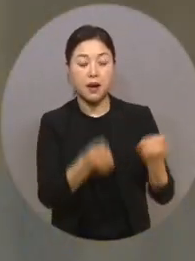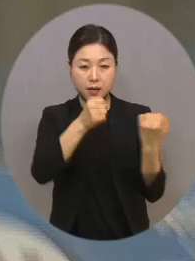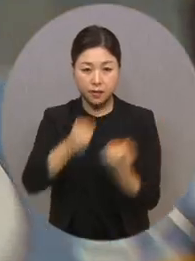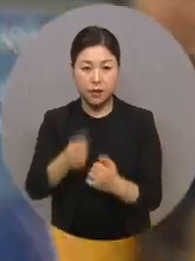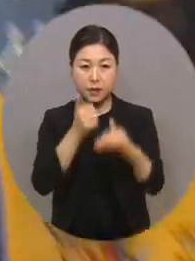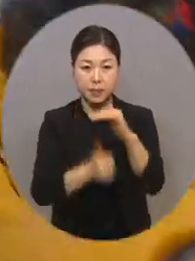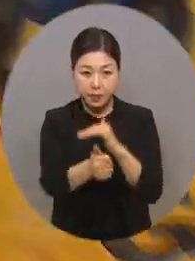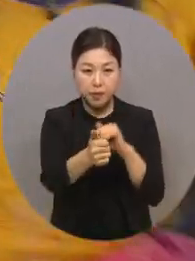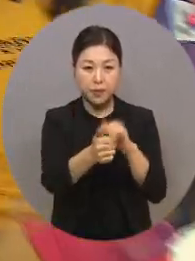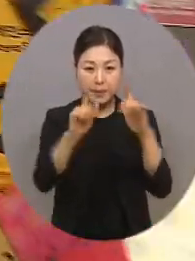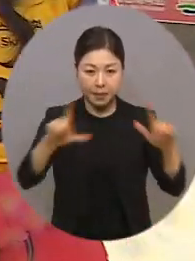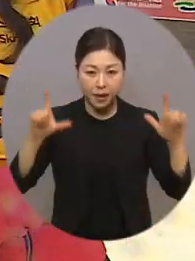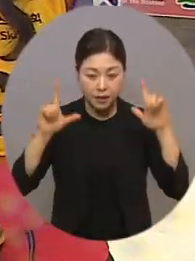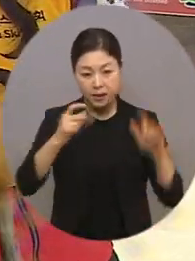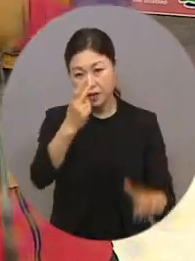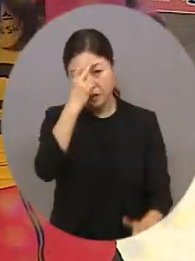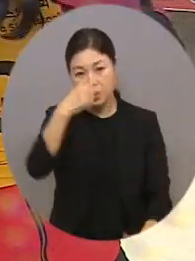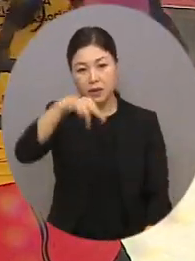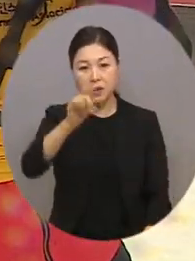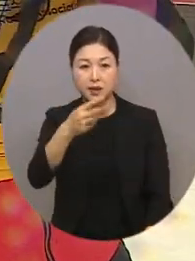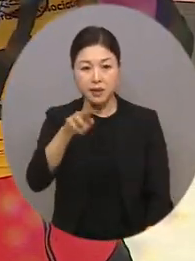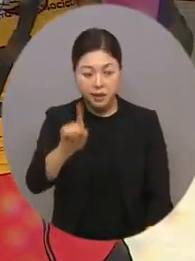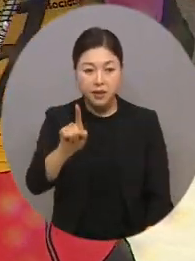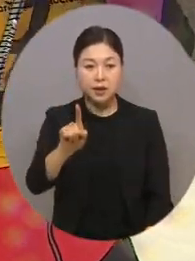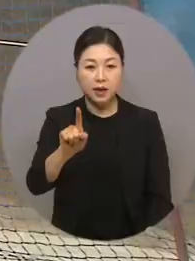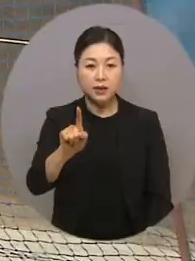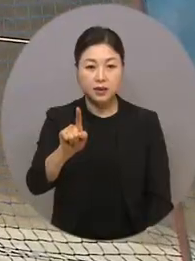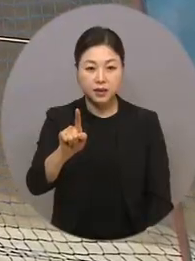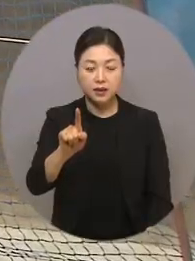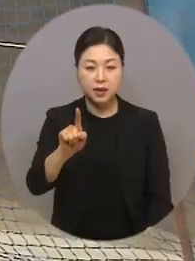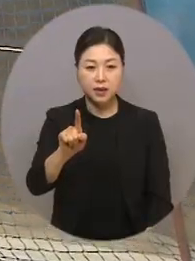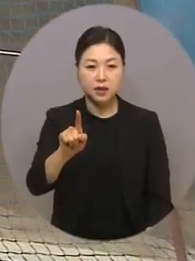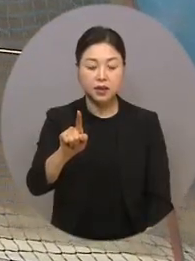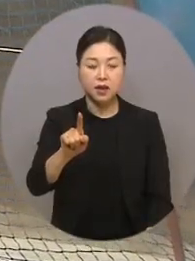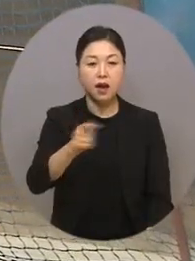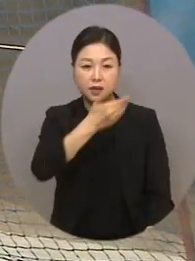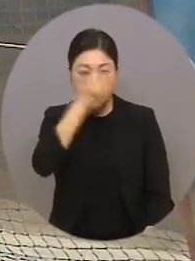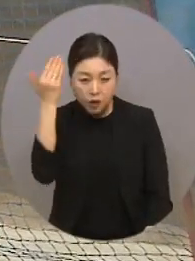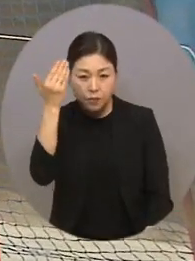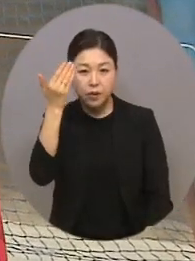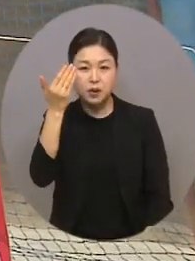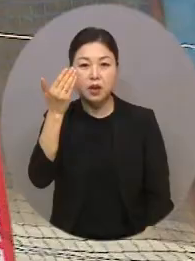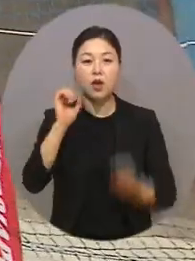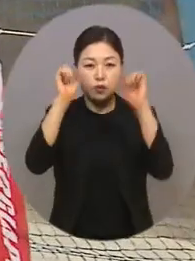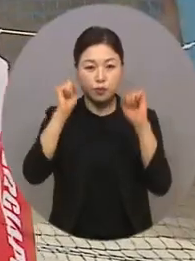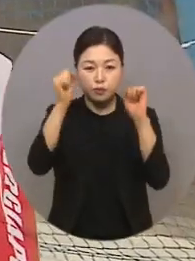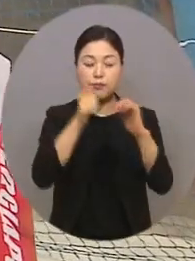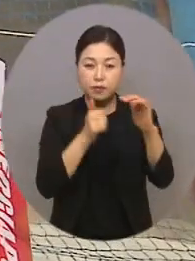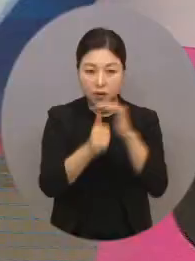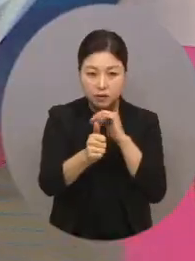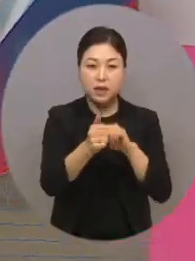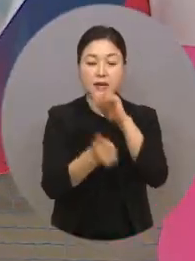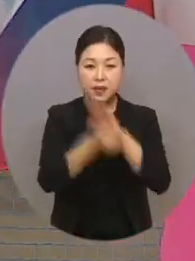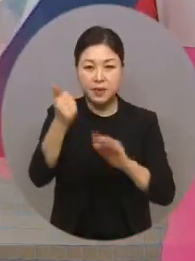유망주로 두각을 드러낸 최사라 선수는 주니어 스포츠 선수들에게 희망과 함께 응원을